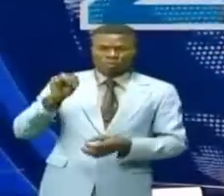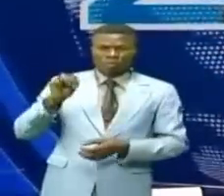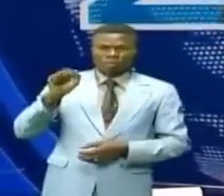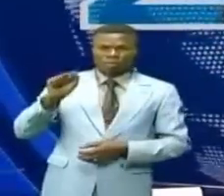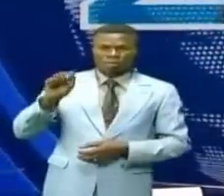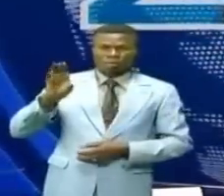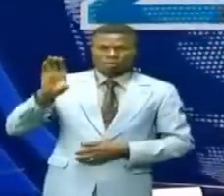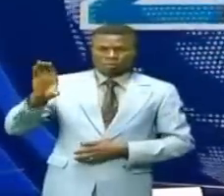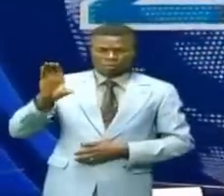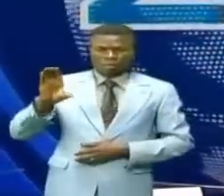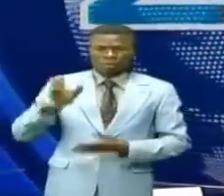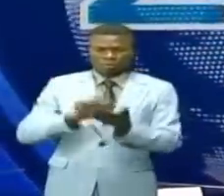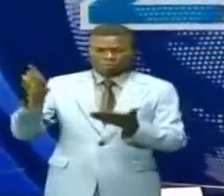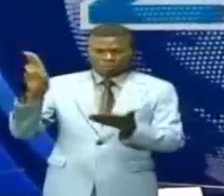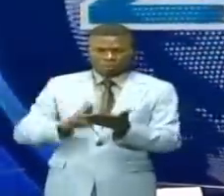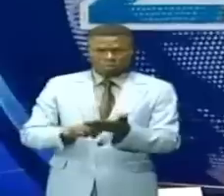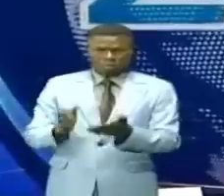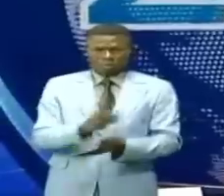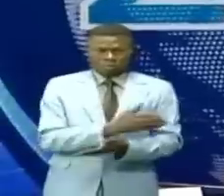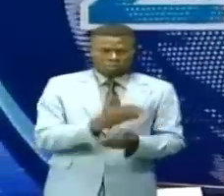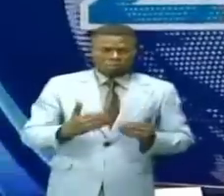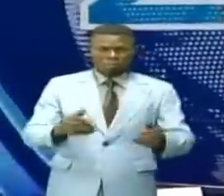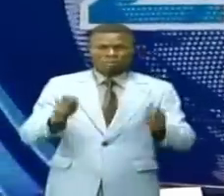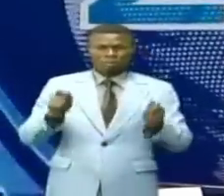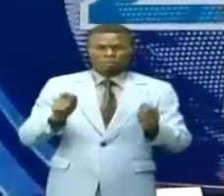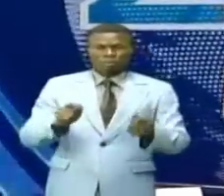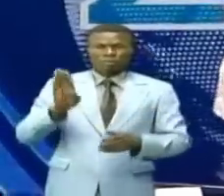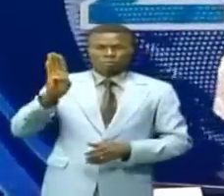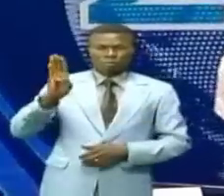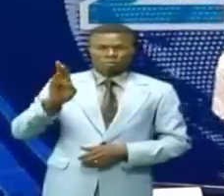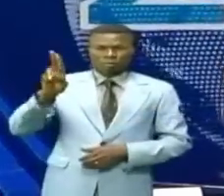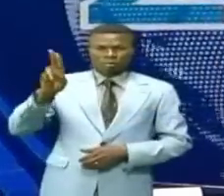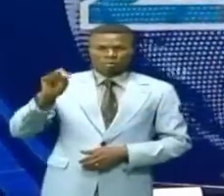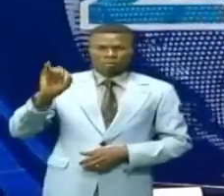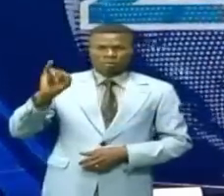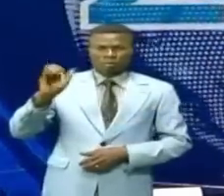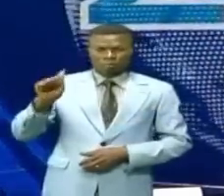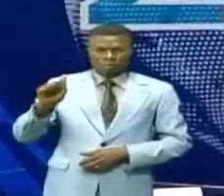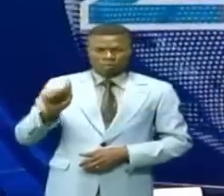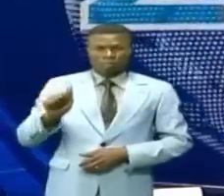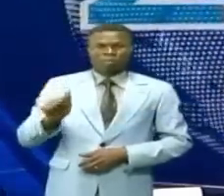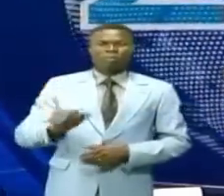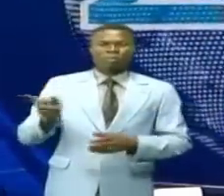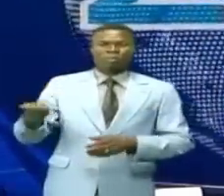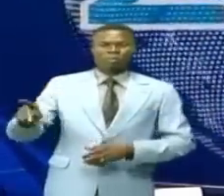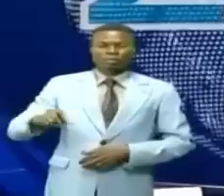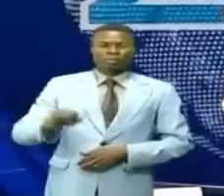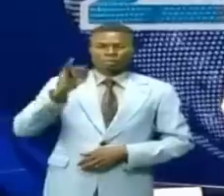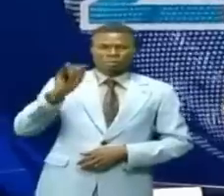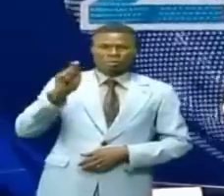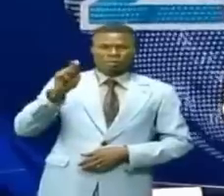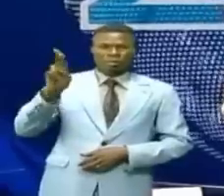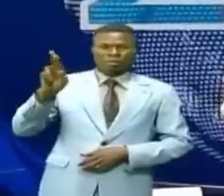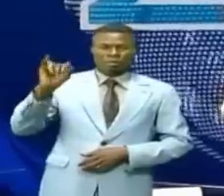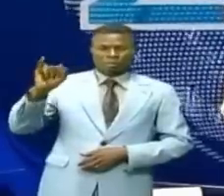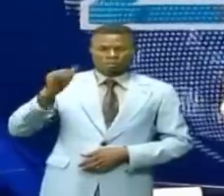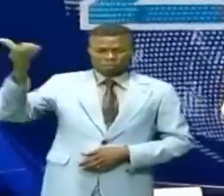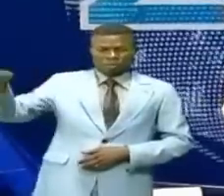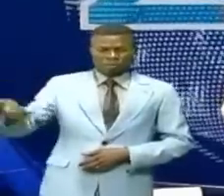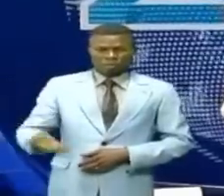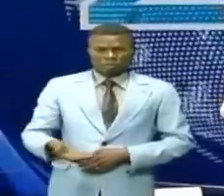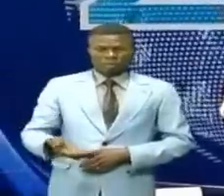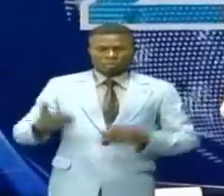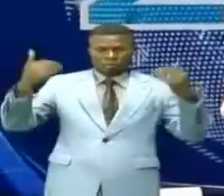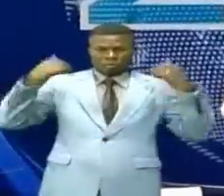Bongala Mangaza. Poursuivant ce journal, à Bounia, chef-lieu de la province de l'Ituri, qui a accueilli aujourd'hui le chef